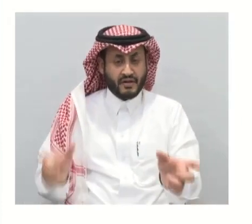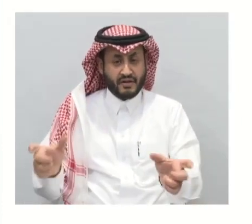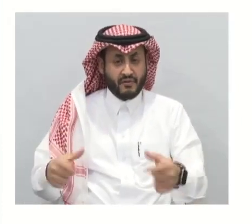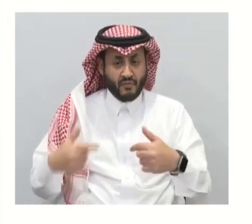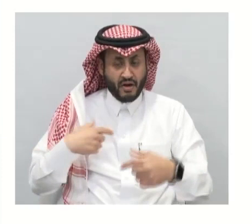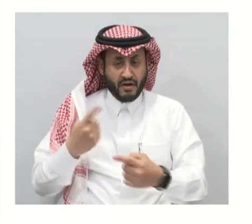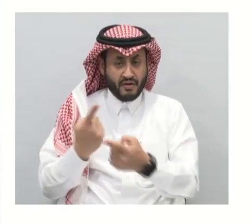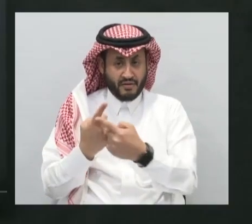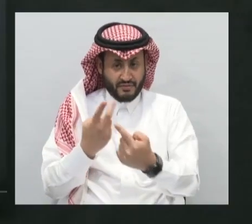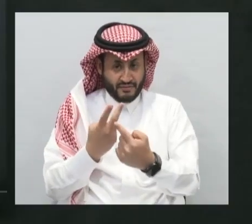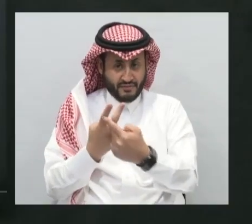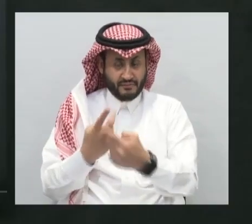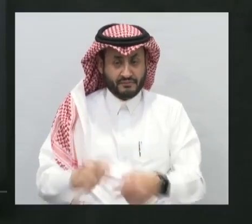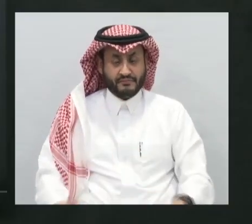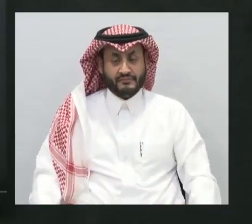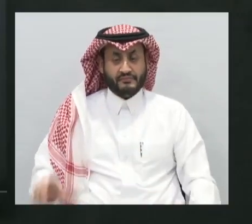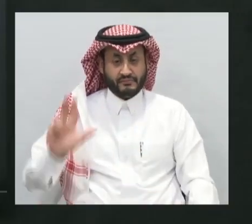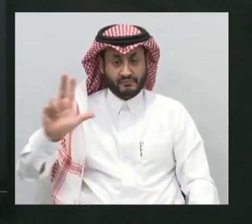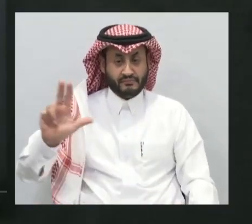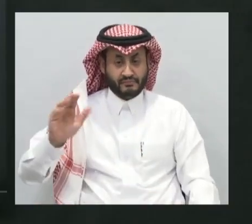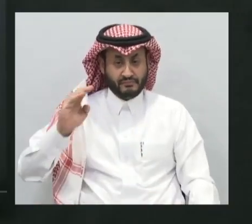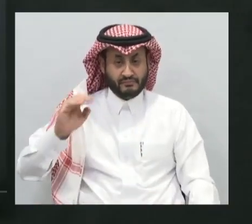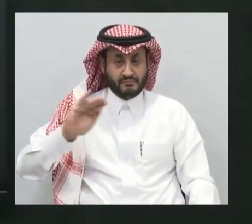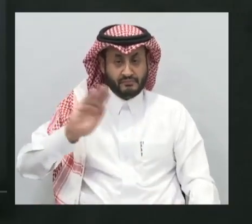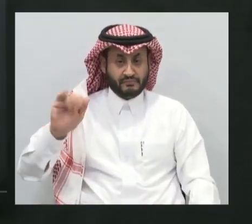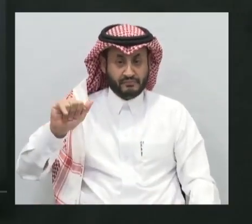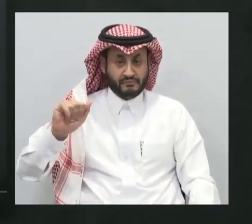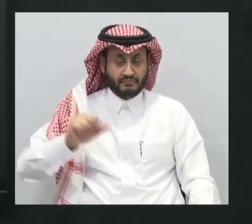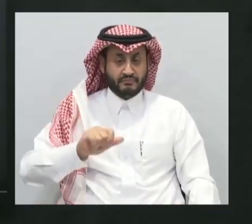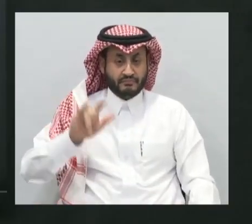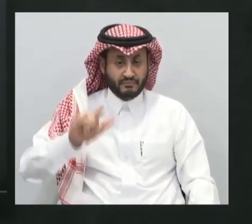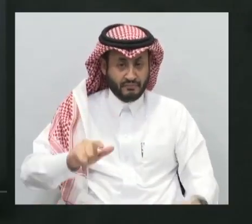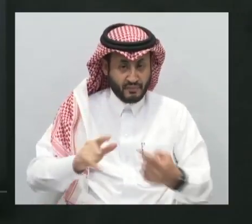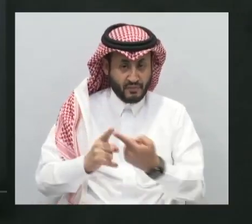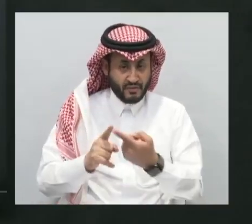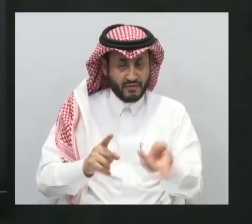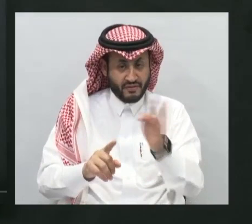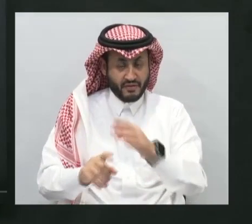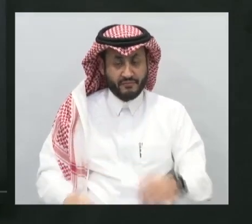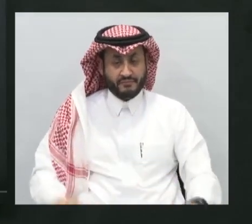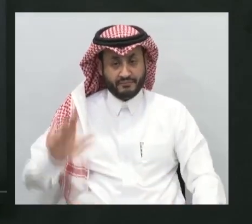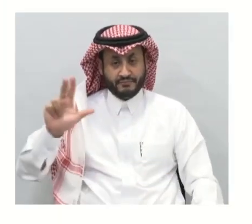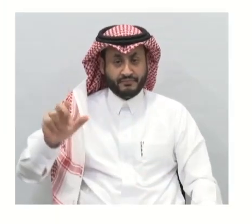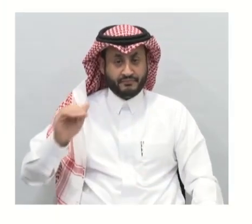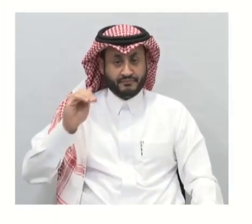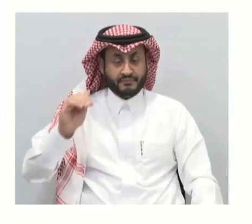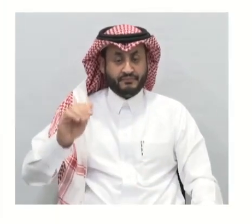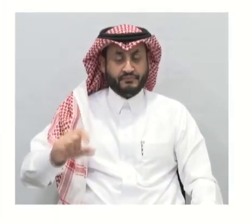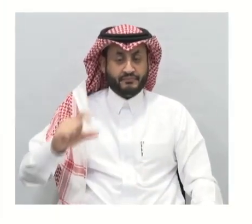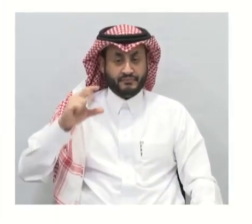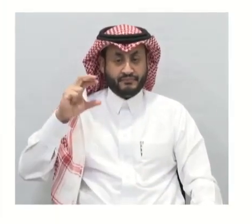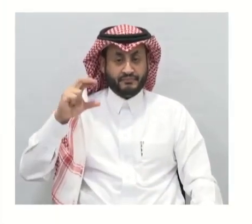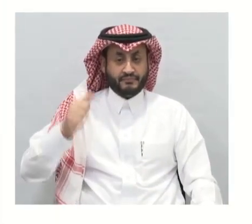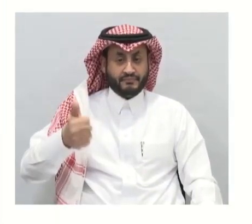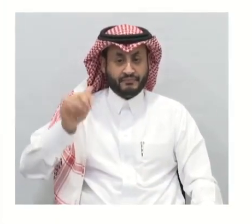الذاتي ذكرنا ان الجهاز الذاتي هو جميع ما يتعلق به الاجهزه الداخليه او الاعضاء الداخليه اما الجهاز